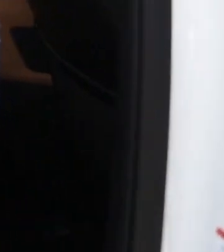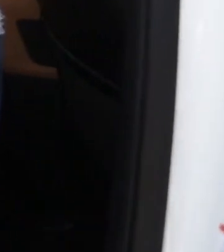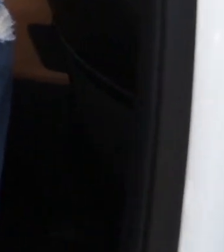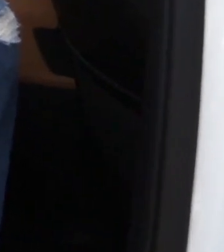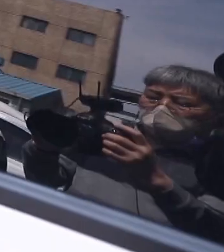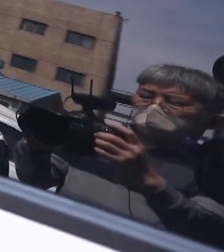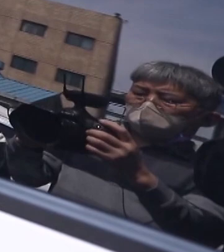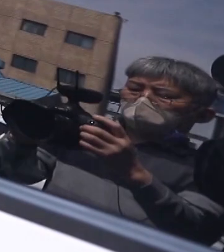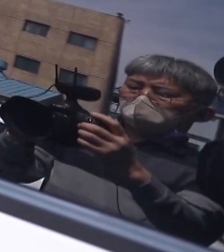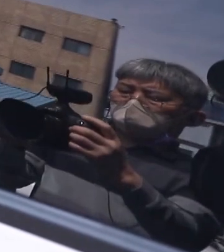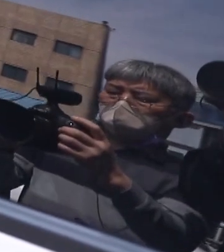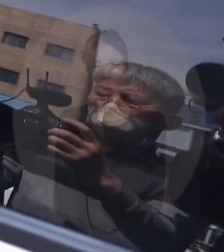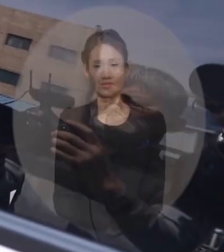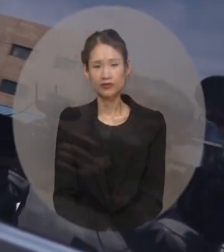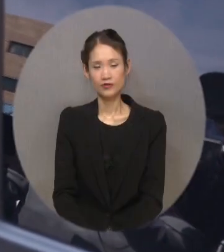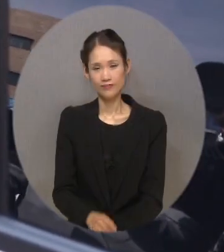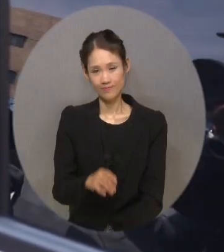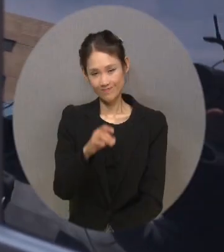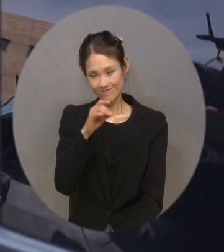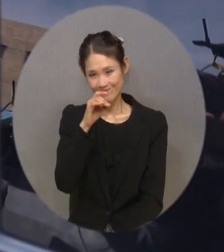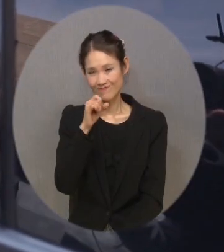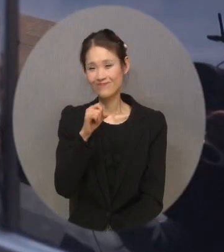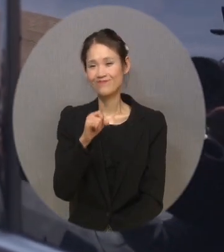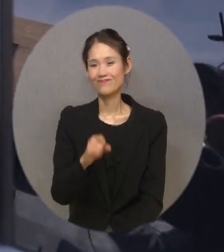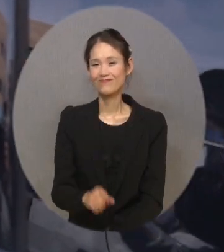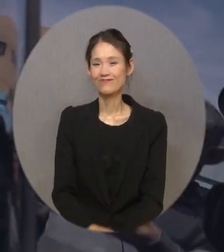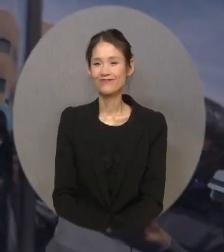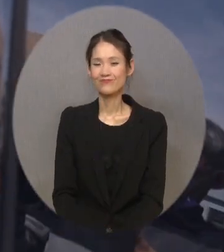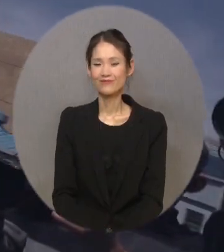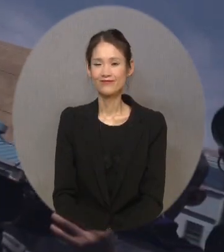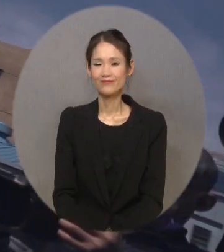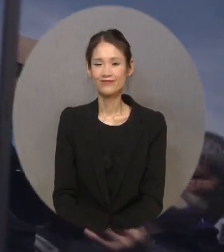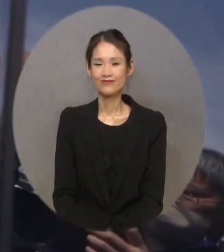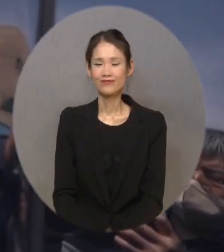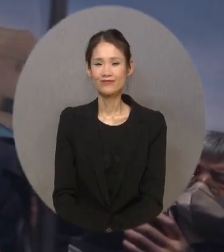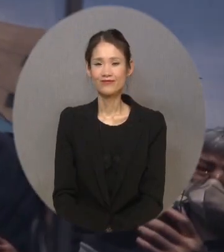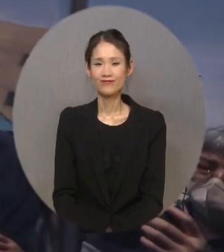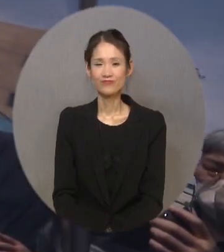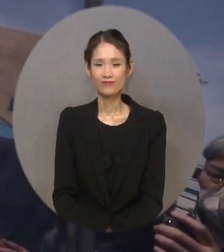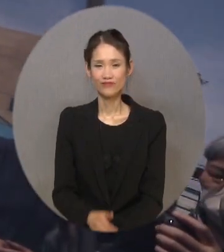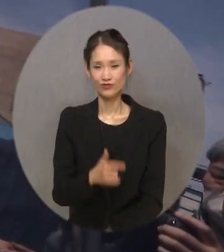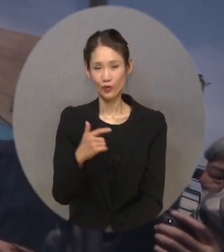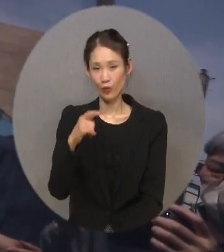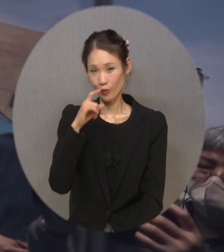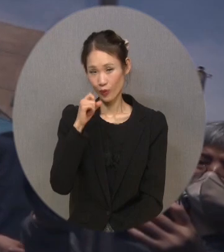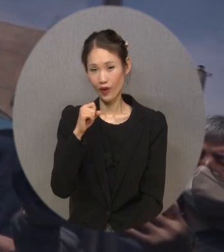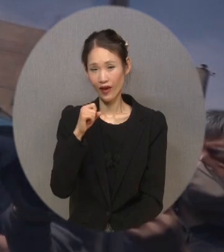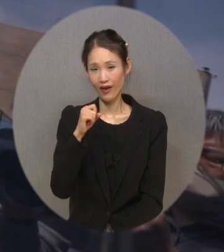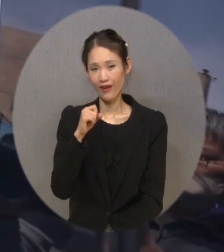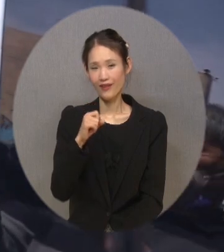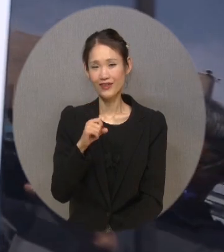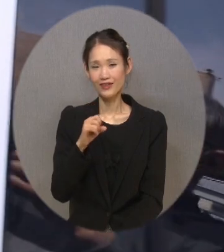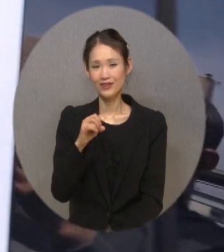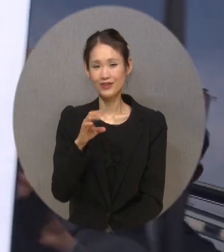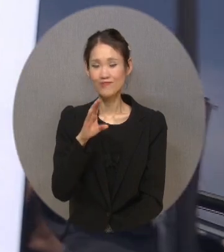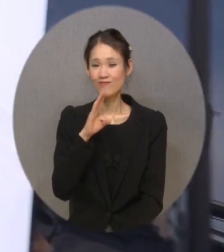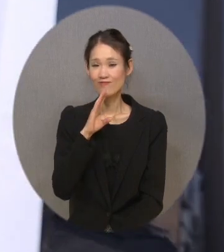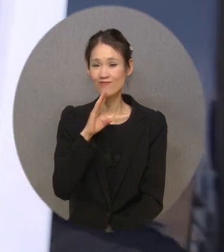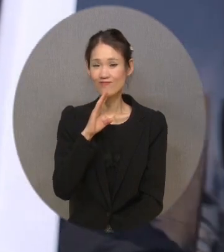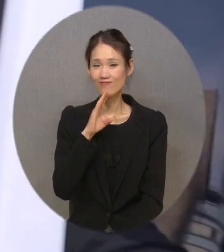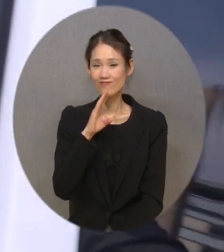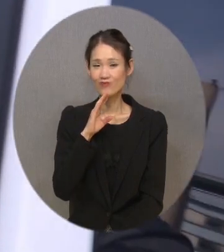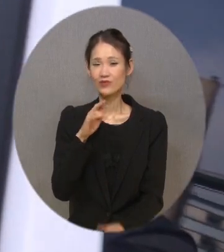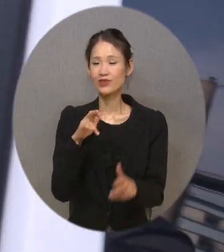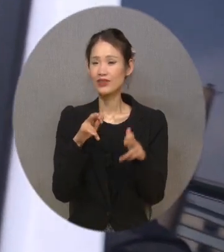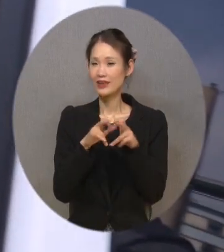자, 좋습니다. 아, 너무 좋죠. 네? 장애인